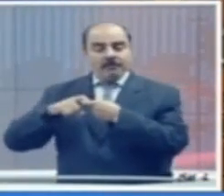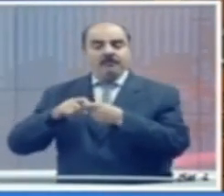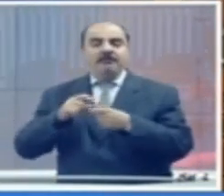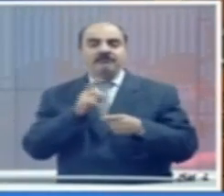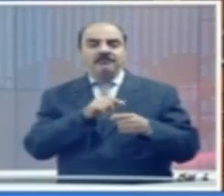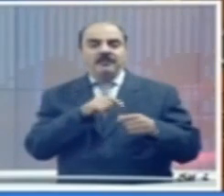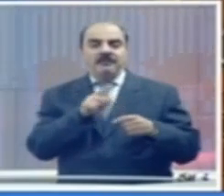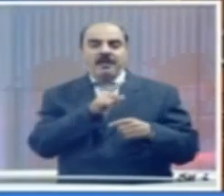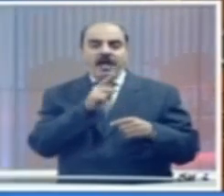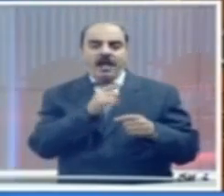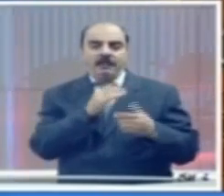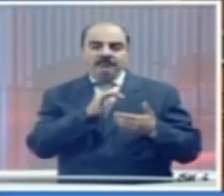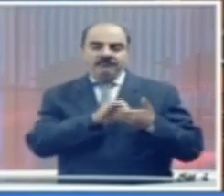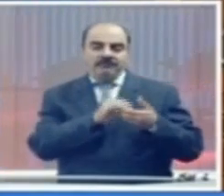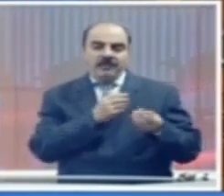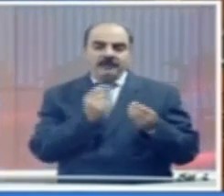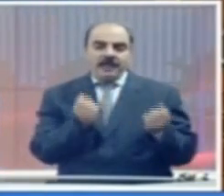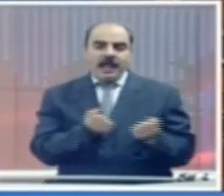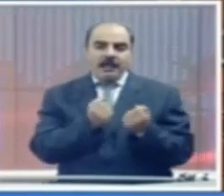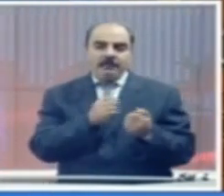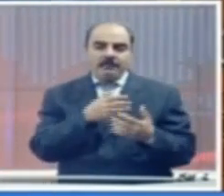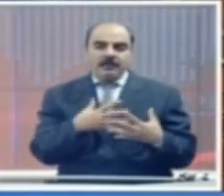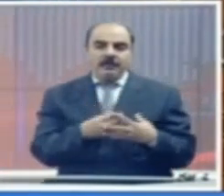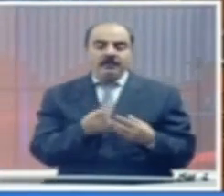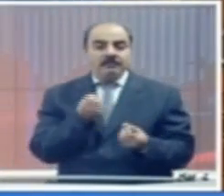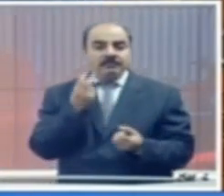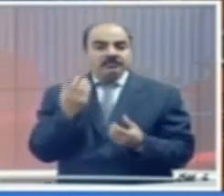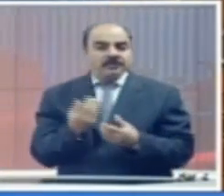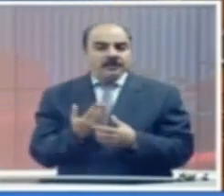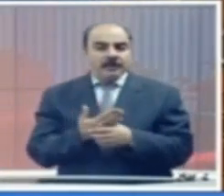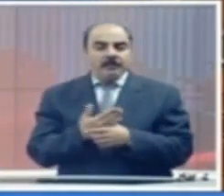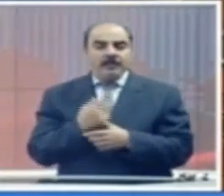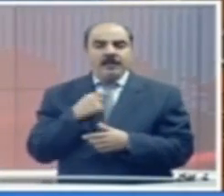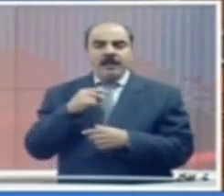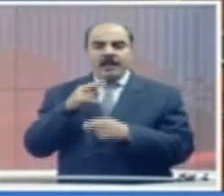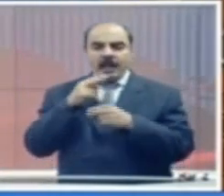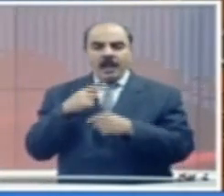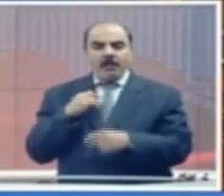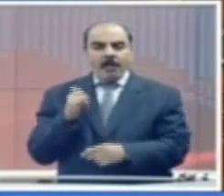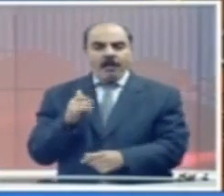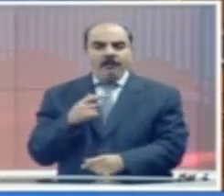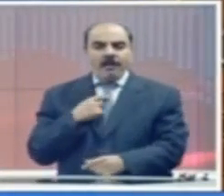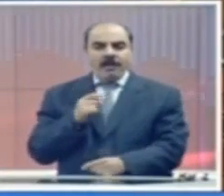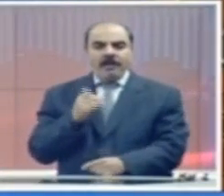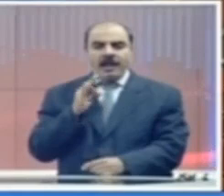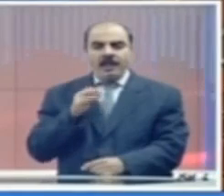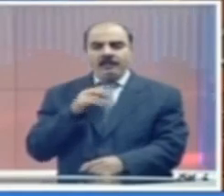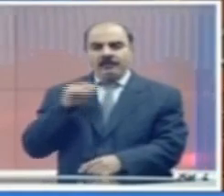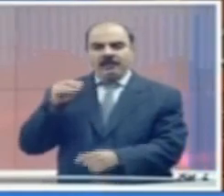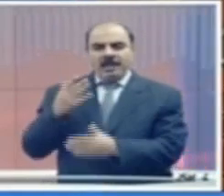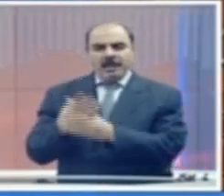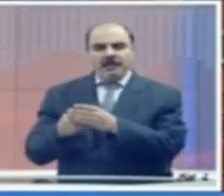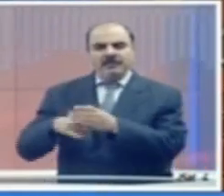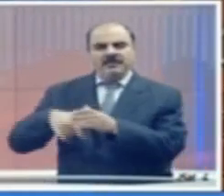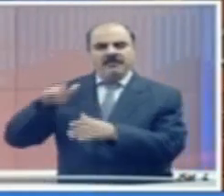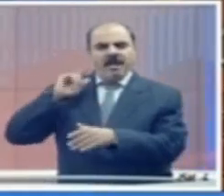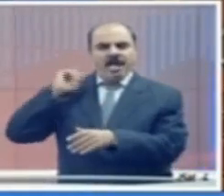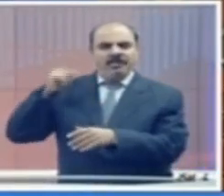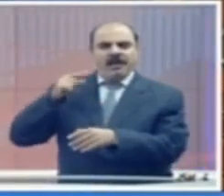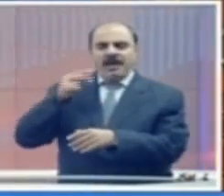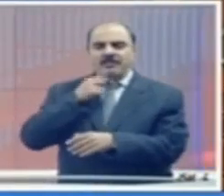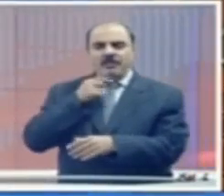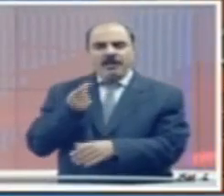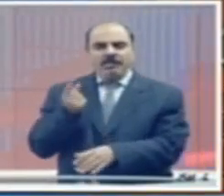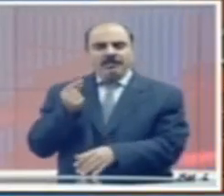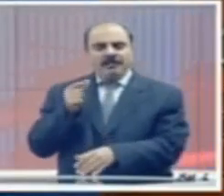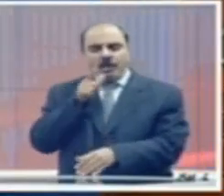بين وزارة الهجرة ومنظمة اليونسكو. يأتي ذلك في إطار المبادرة الرئاسية اتكلم عربي والتي تنفذها وزارة